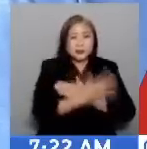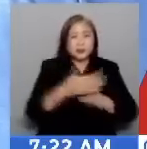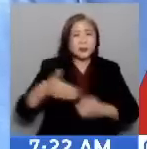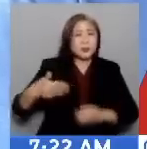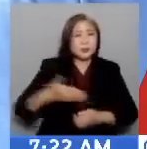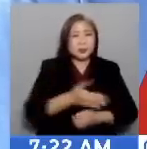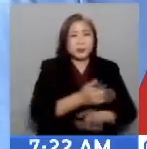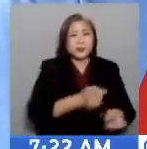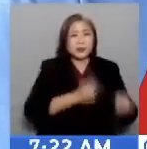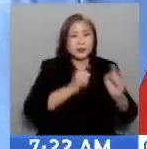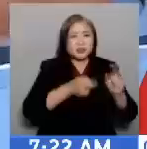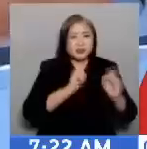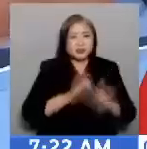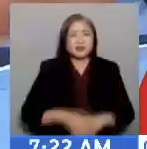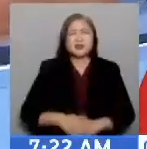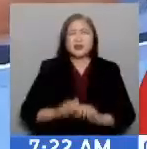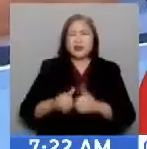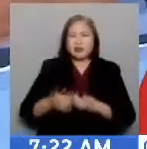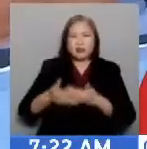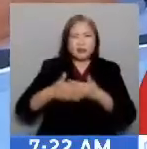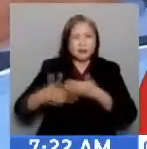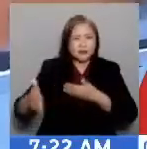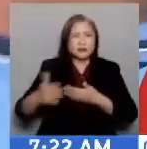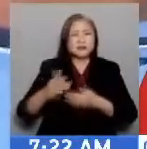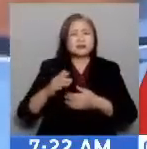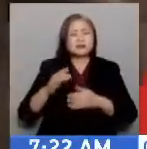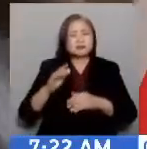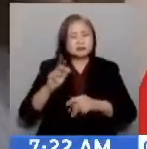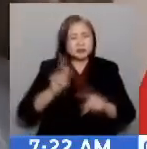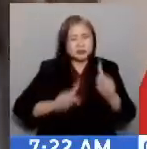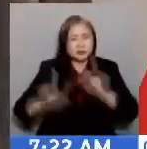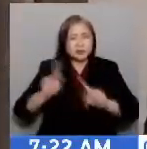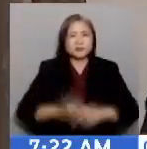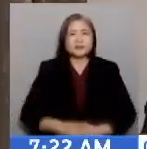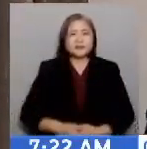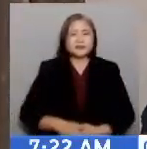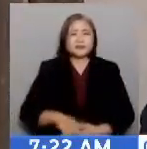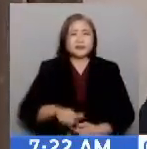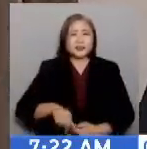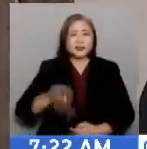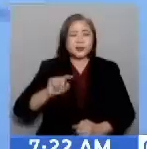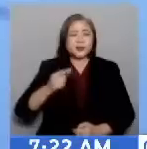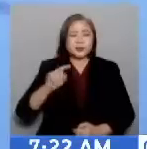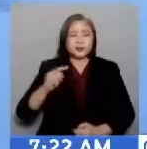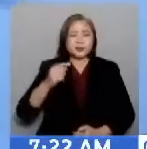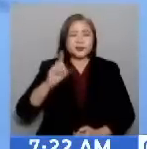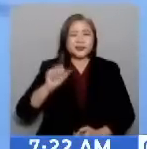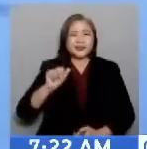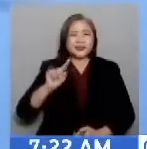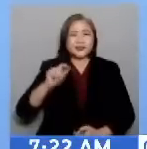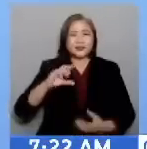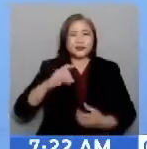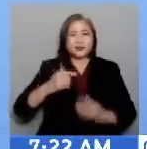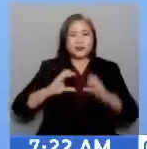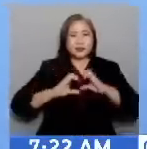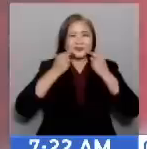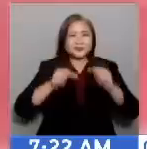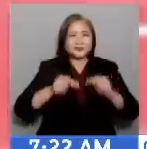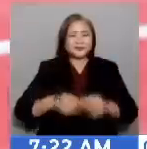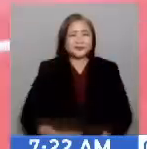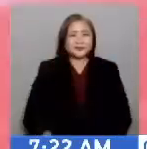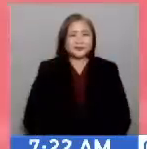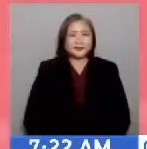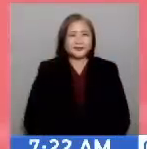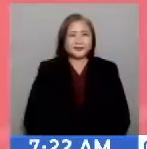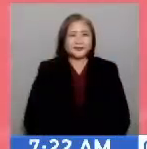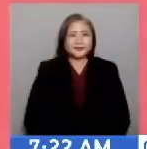pa yung darating ng mga henerasyon? Ito ang unang balita, Darlene Kay, para sa GMA Integrated News.